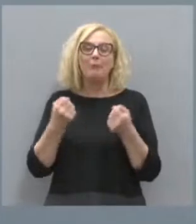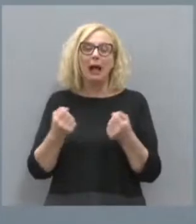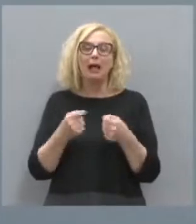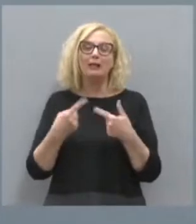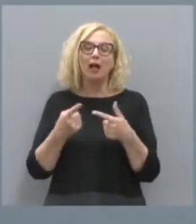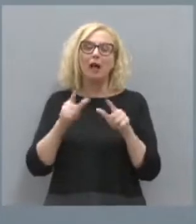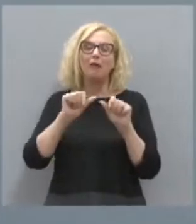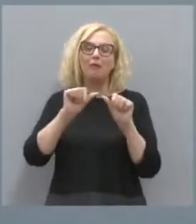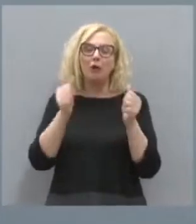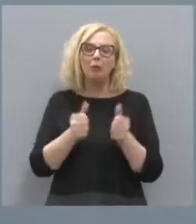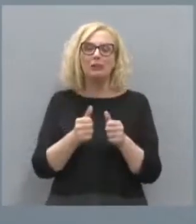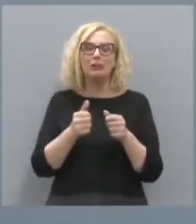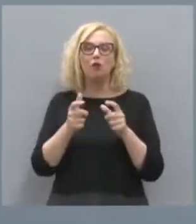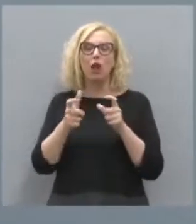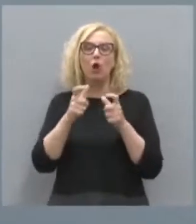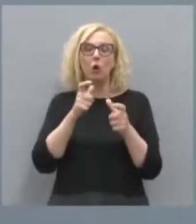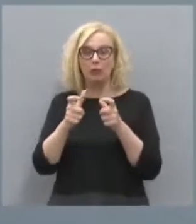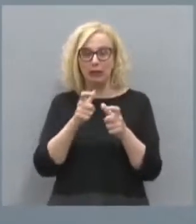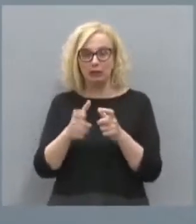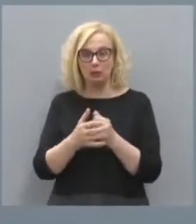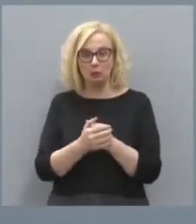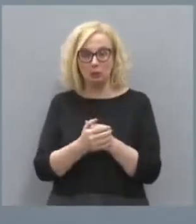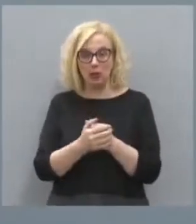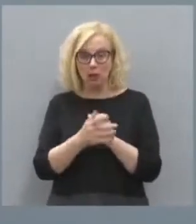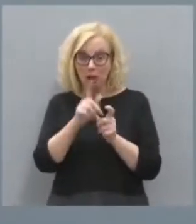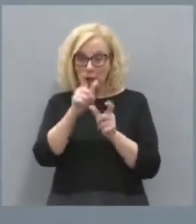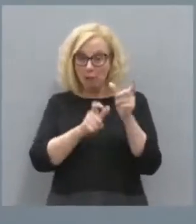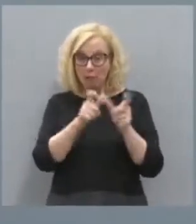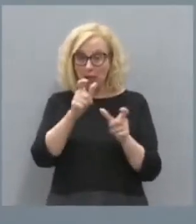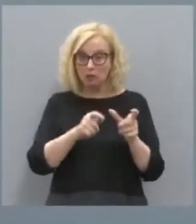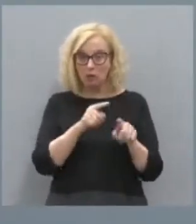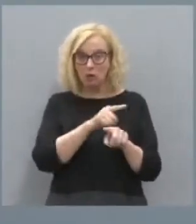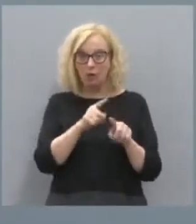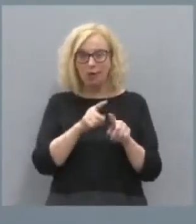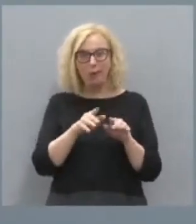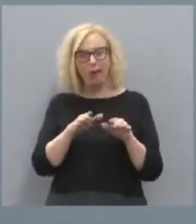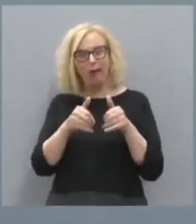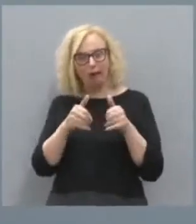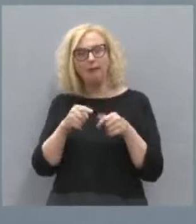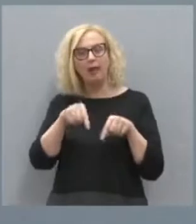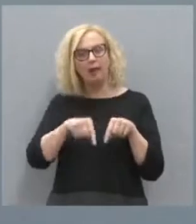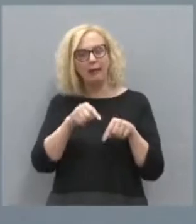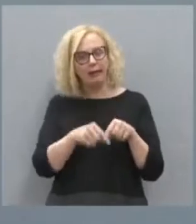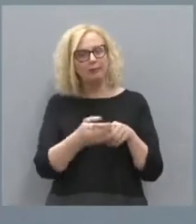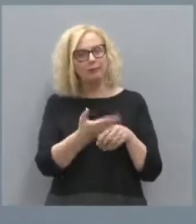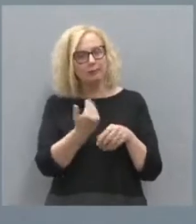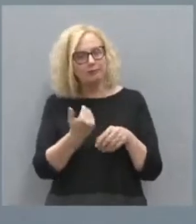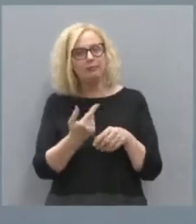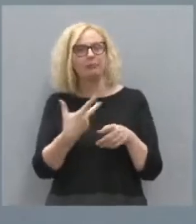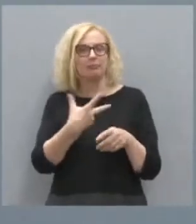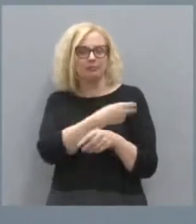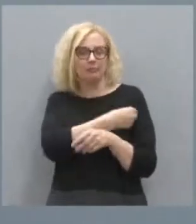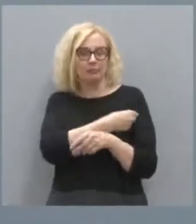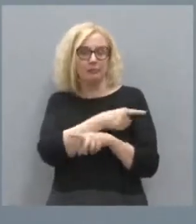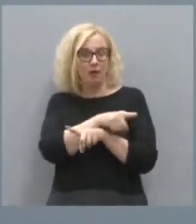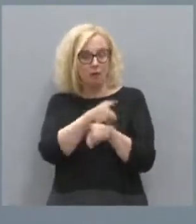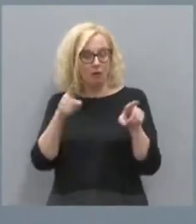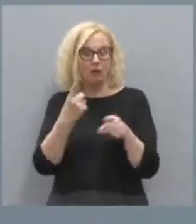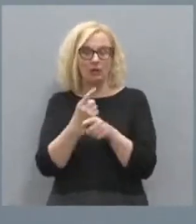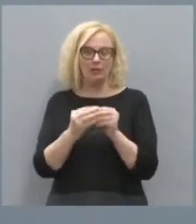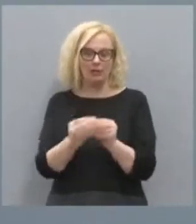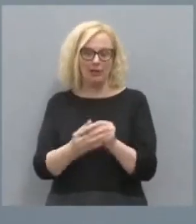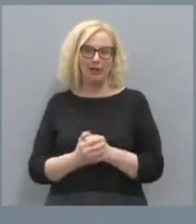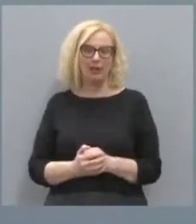cercare di coinvolgere quelli che ancora non sono stati coinvolti questo lo lo dovrete fare voi da un punto di vista